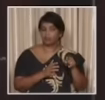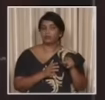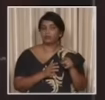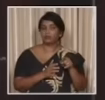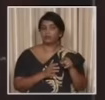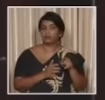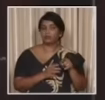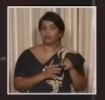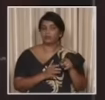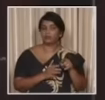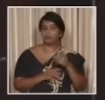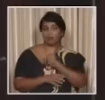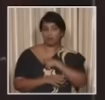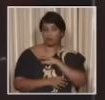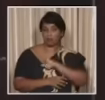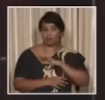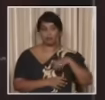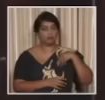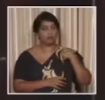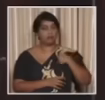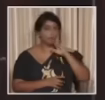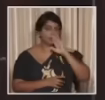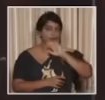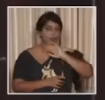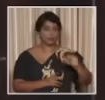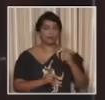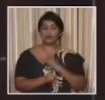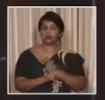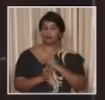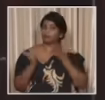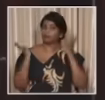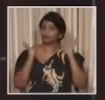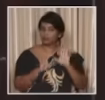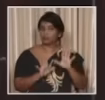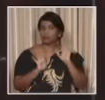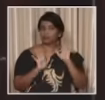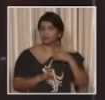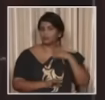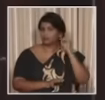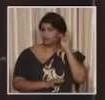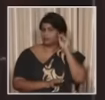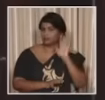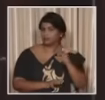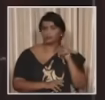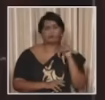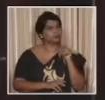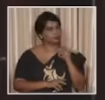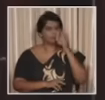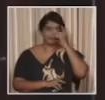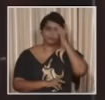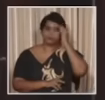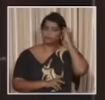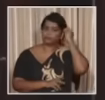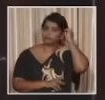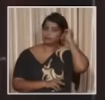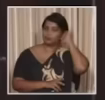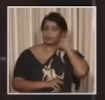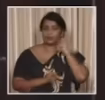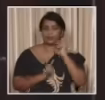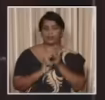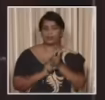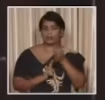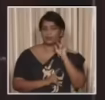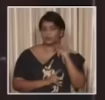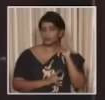mahopadya swaminwahan sela ta kendavala inwa acharvurun ta kendavala inwa, ma dana gan khamati obutumageng, dekabe dawuka janadipati